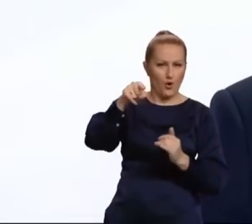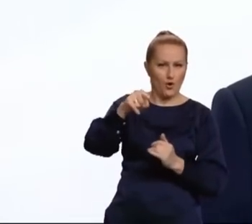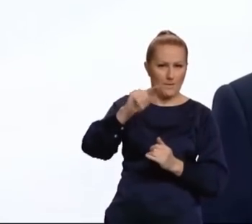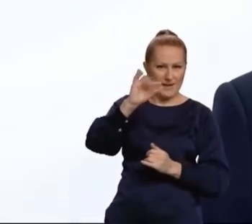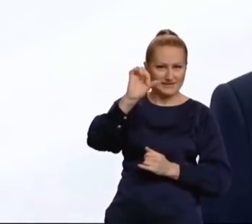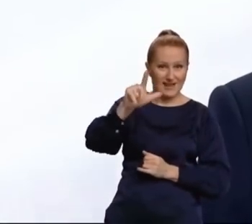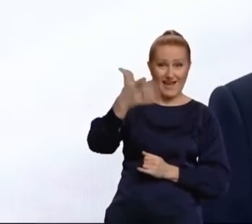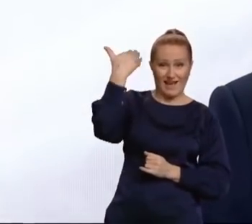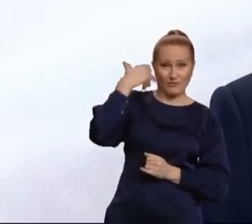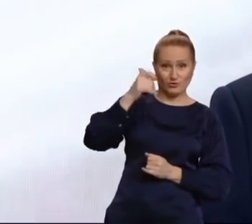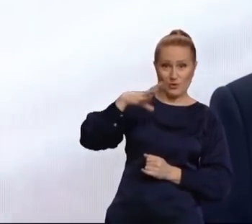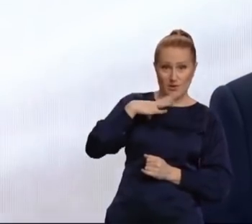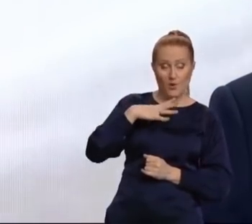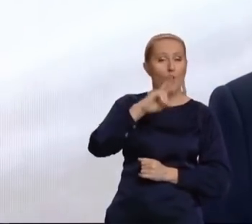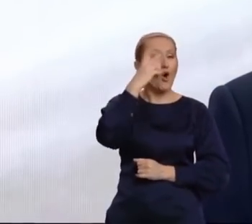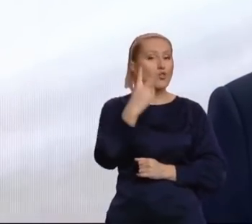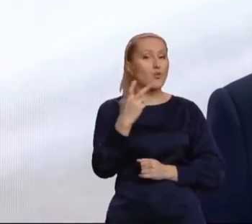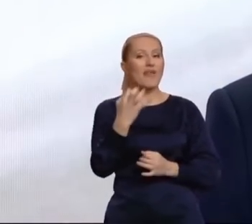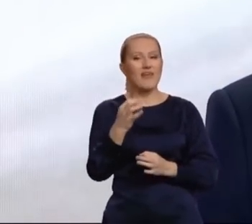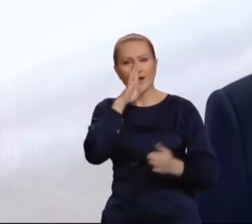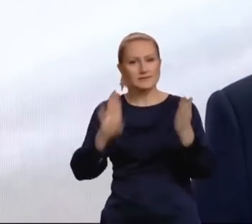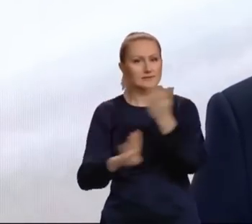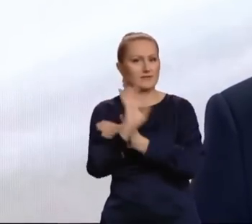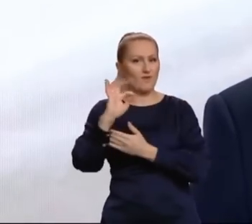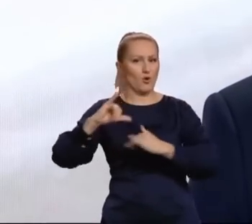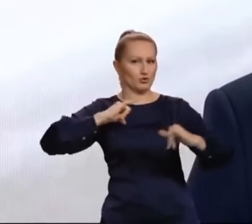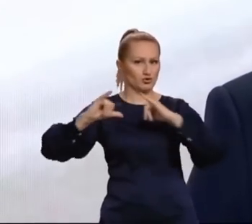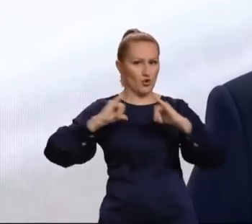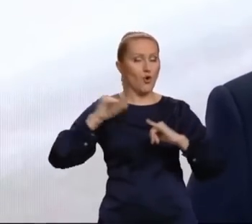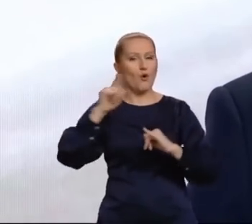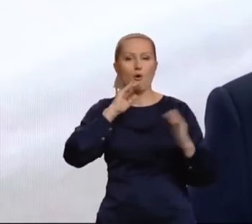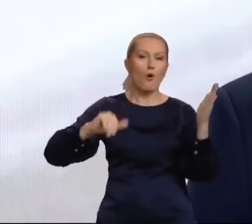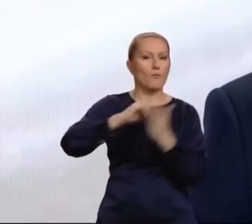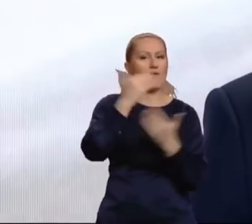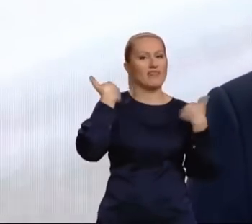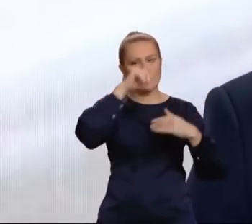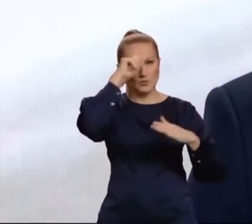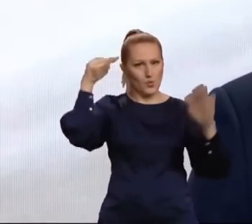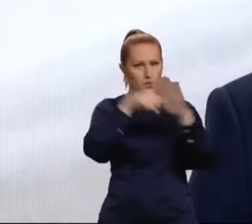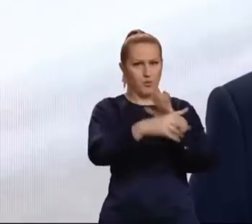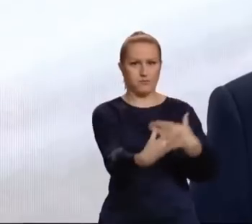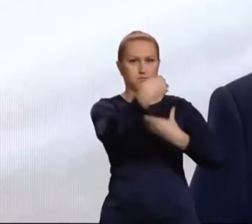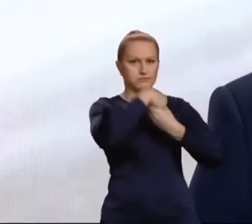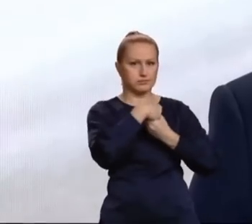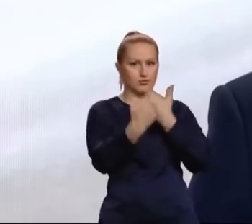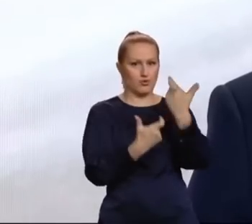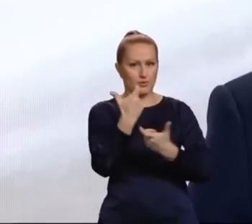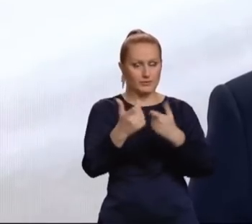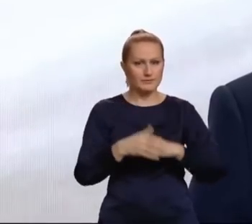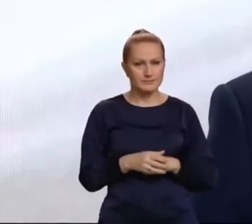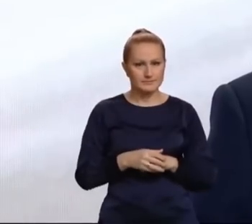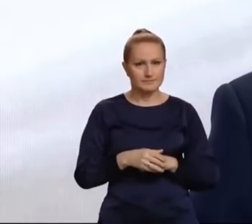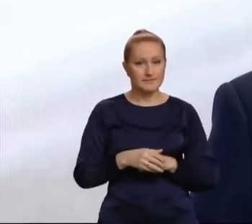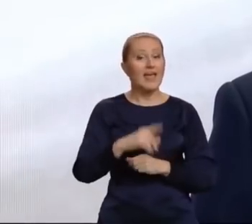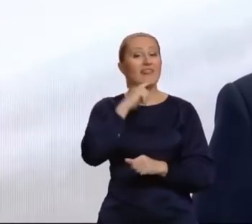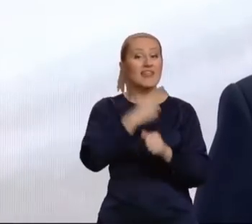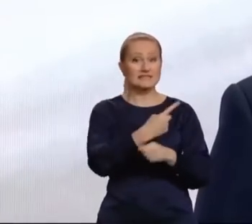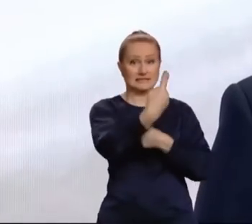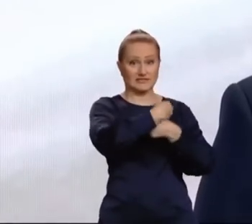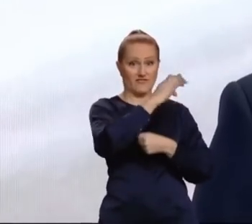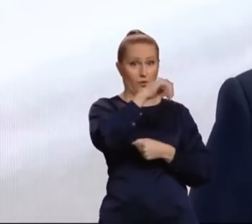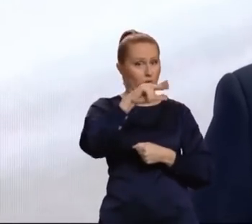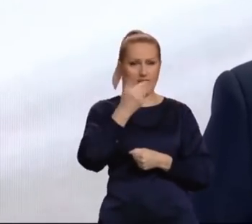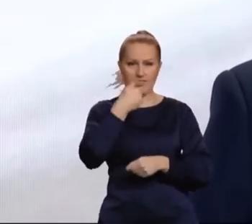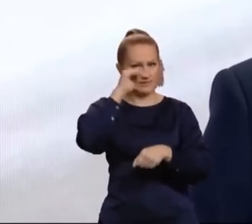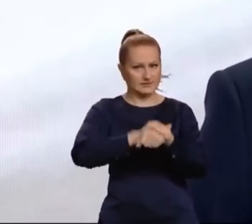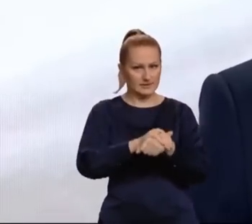Druga, Dzieneki. Przez obóz rządzący, który odrzuca wprowadzanie do Polski nielegalnych imigrantów. O, taksonomik? To czekaj,